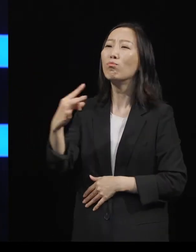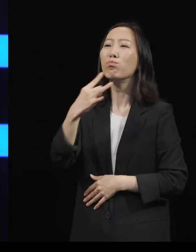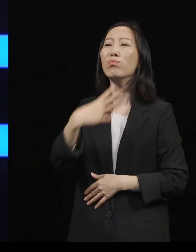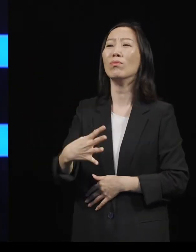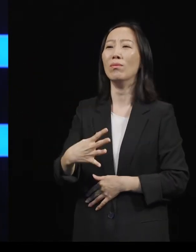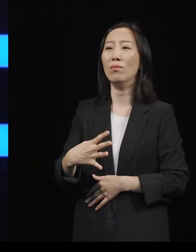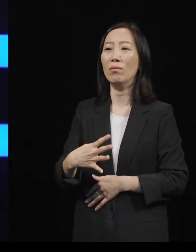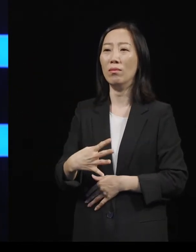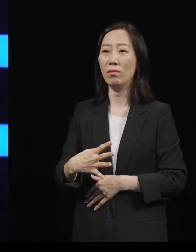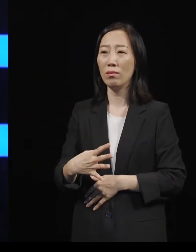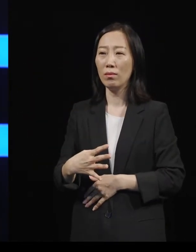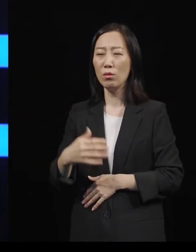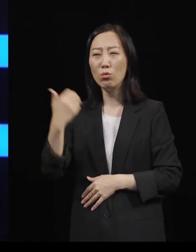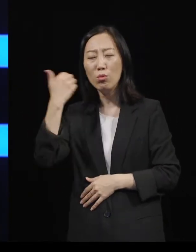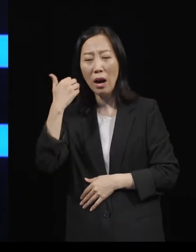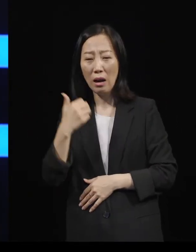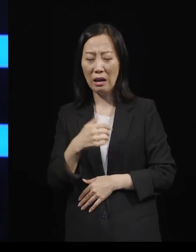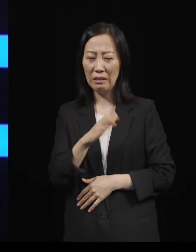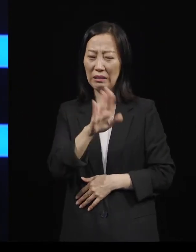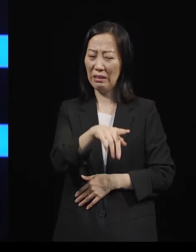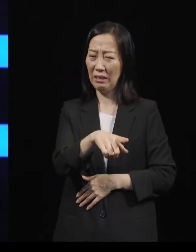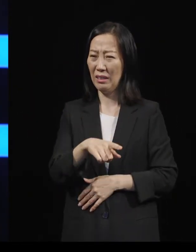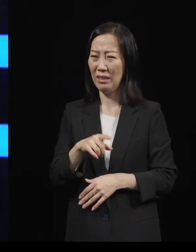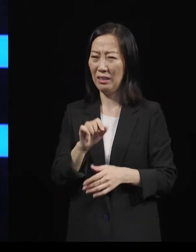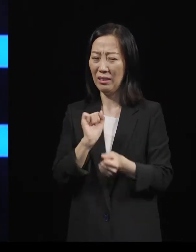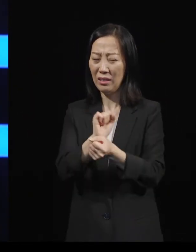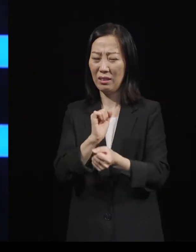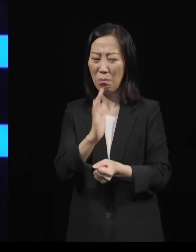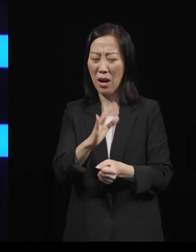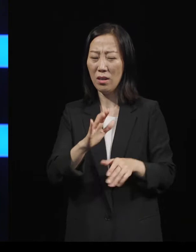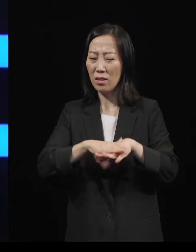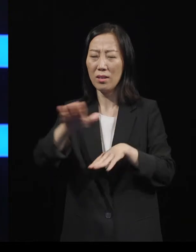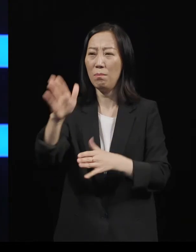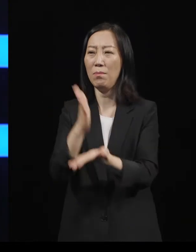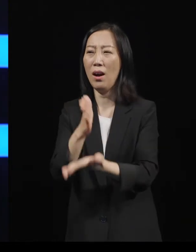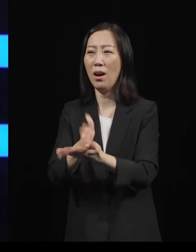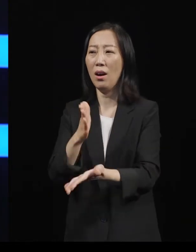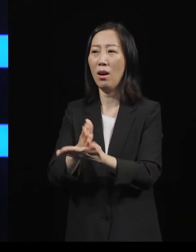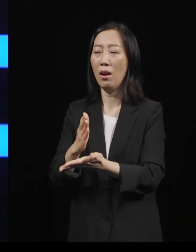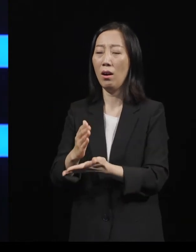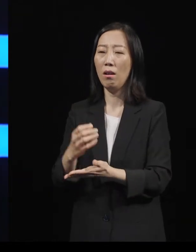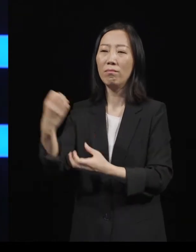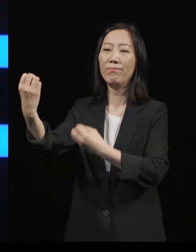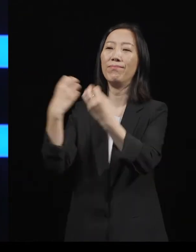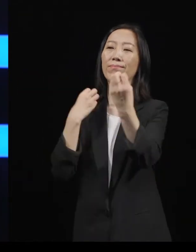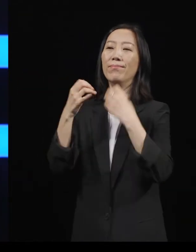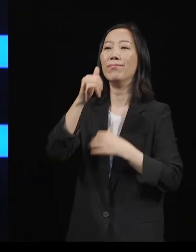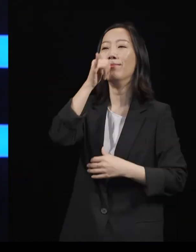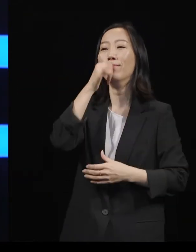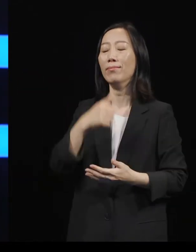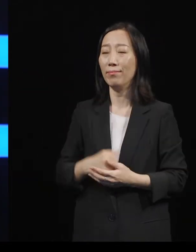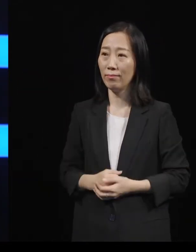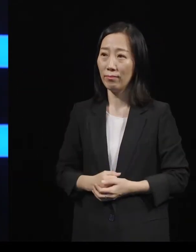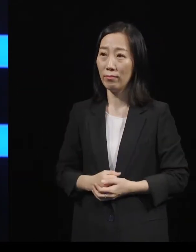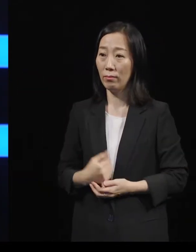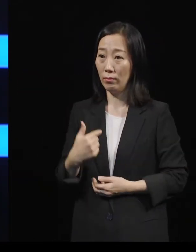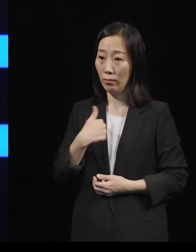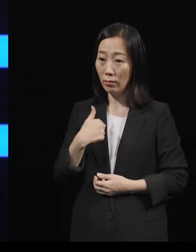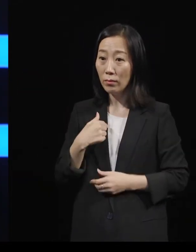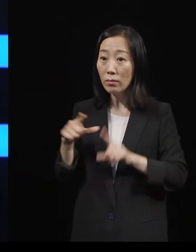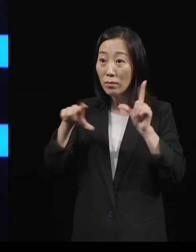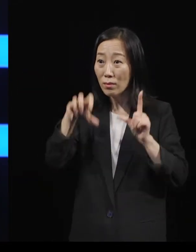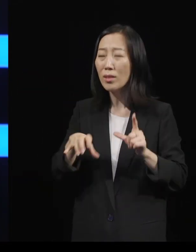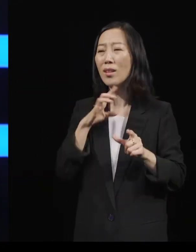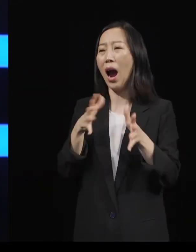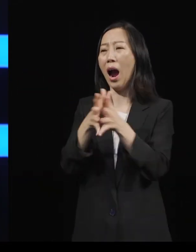뿐인데, 우리 아이 만지지 말게 해주세요 라고 요청하시는 부모도 계십니다. 그리고 저는 분명히